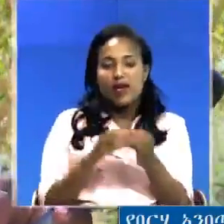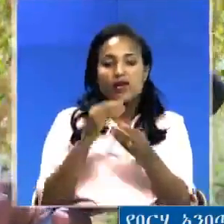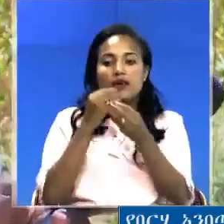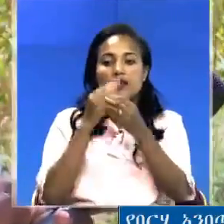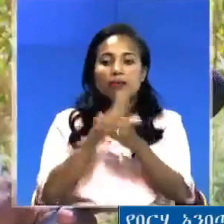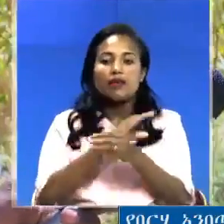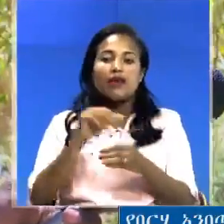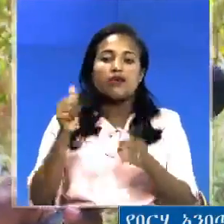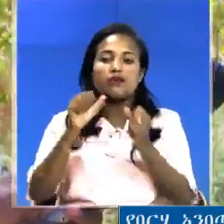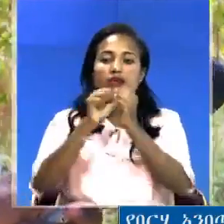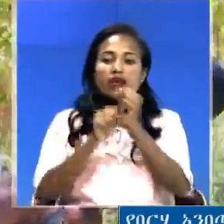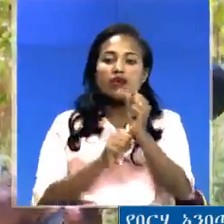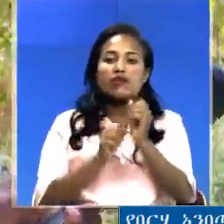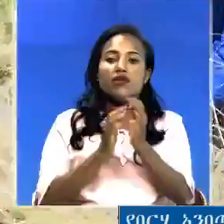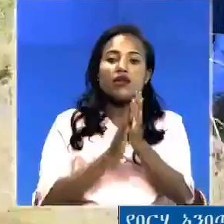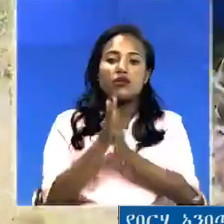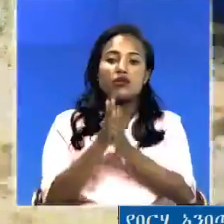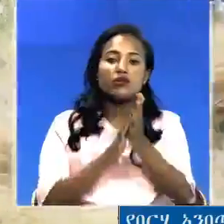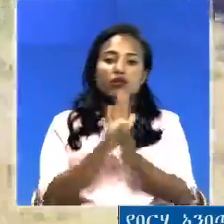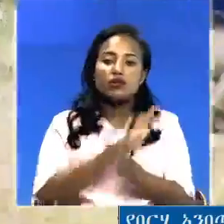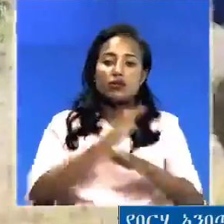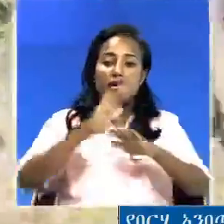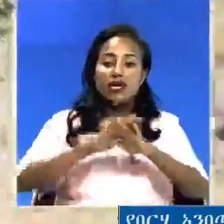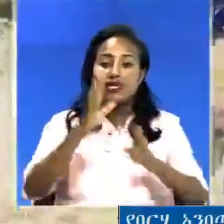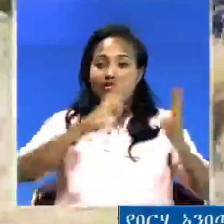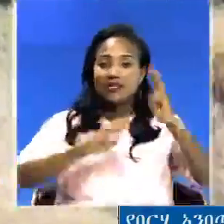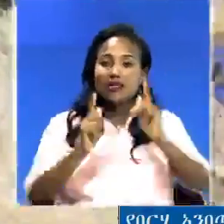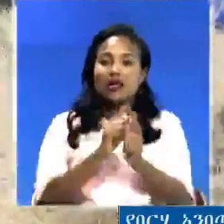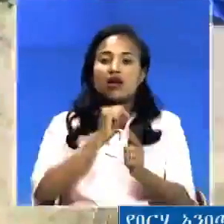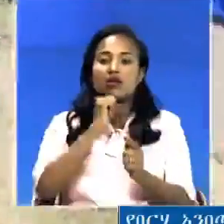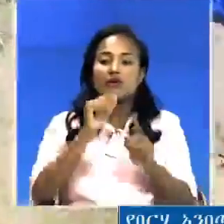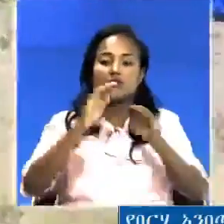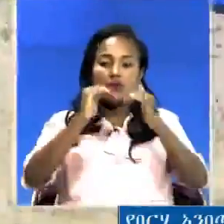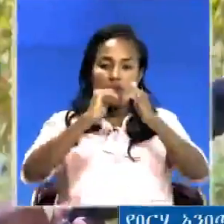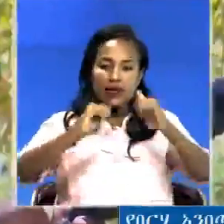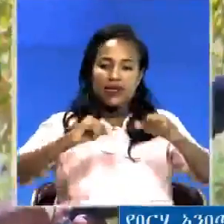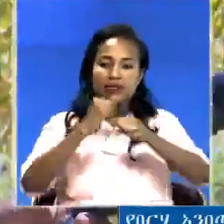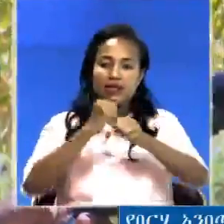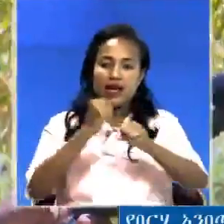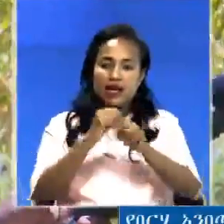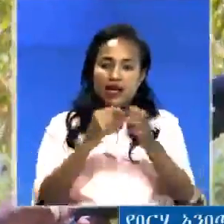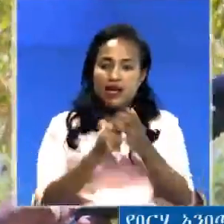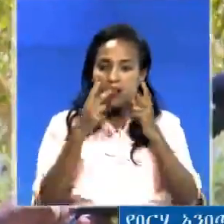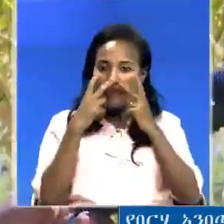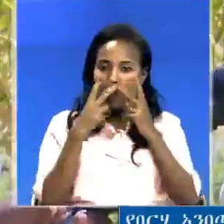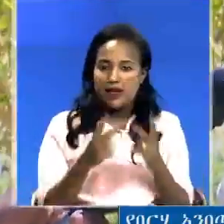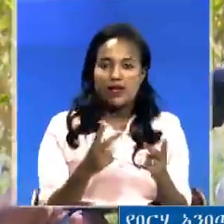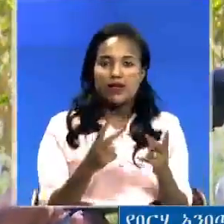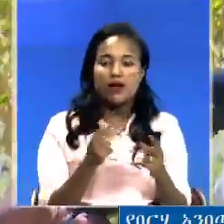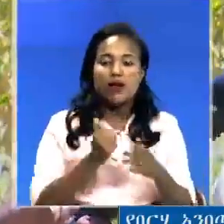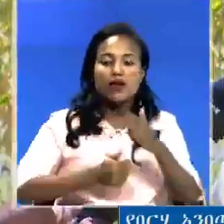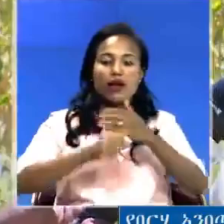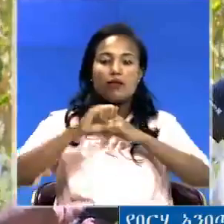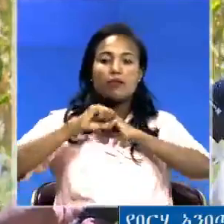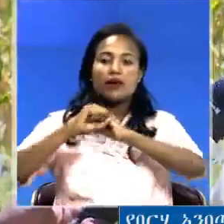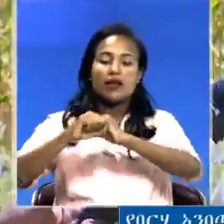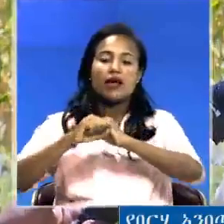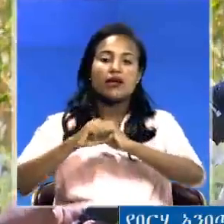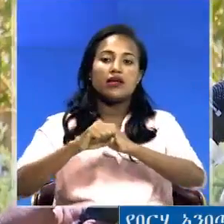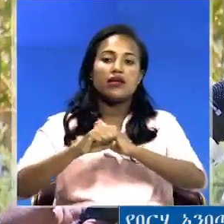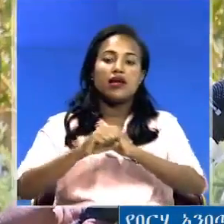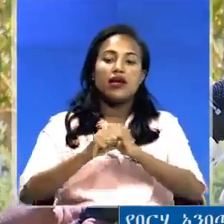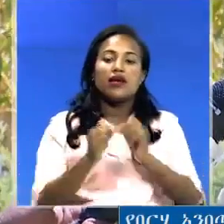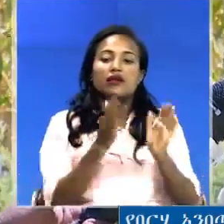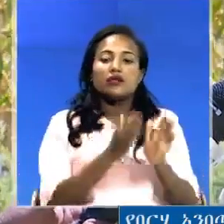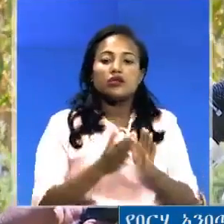መሰረታዊ ፍላጎቶቻቸው ላይ ችግር እንዳይገጥማቸው የመለየት ስራ ይሄን የሚመለከተው የአደጋ መከላከል እና ዝግጁነት